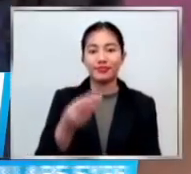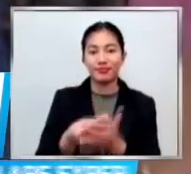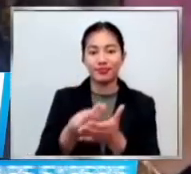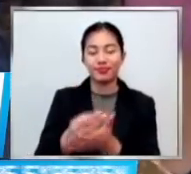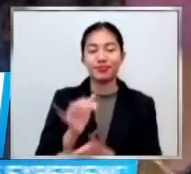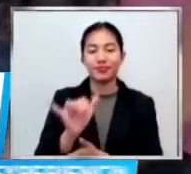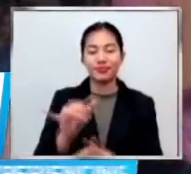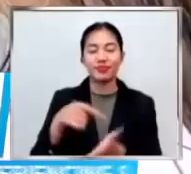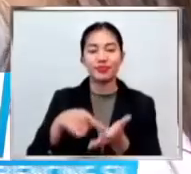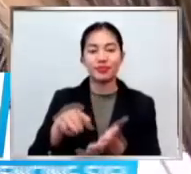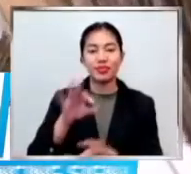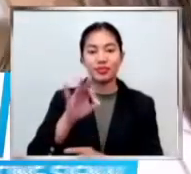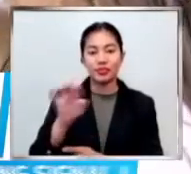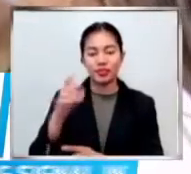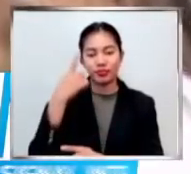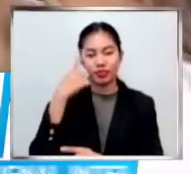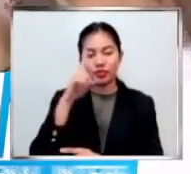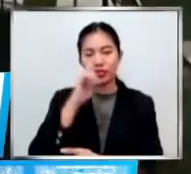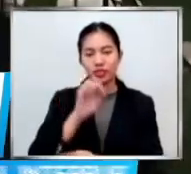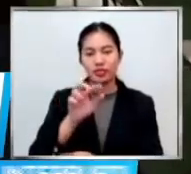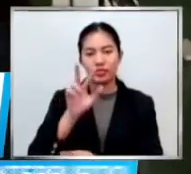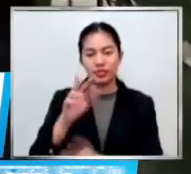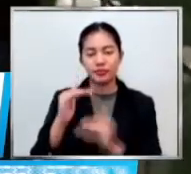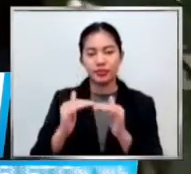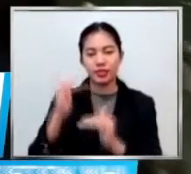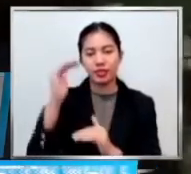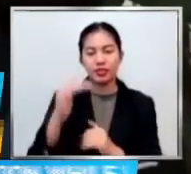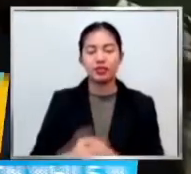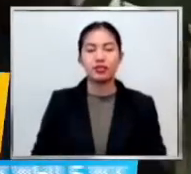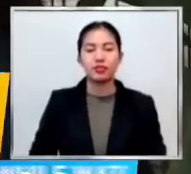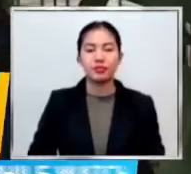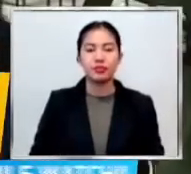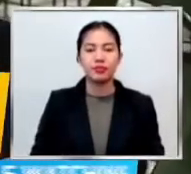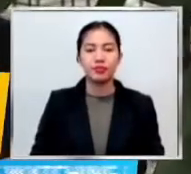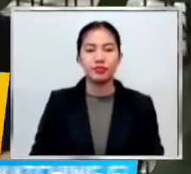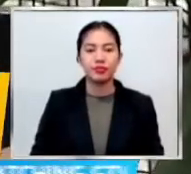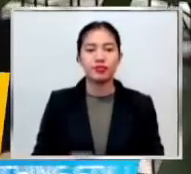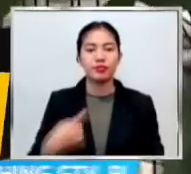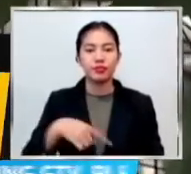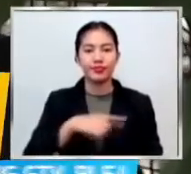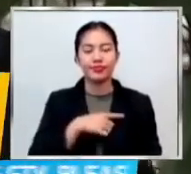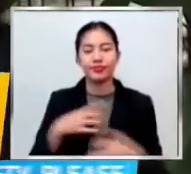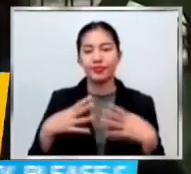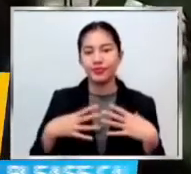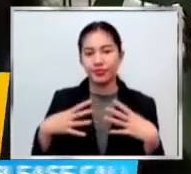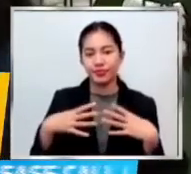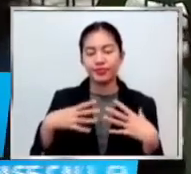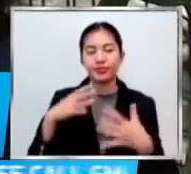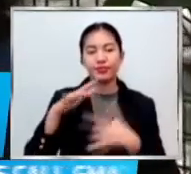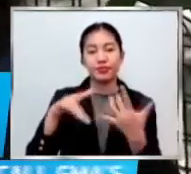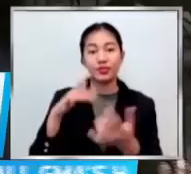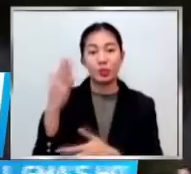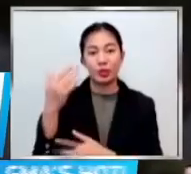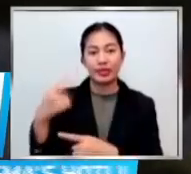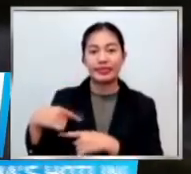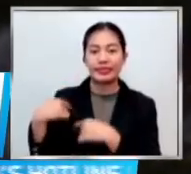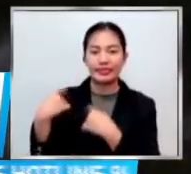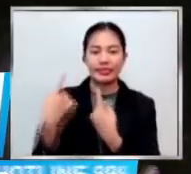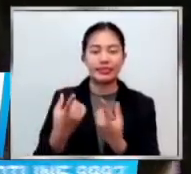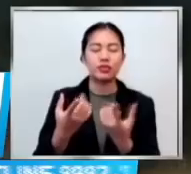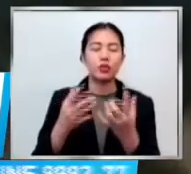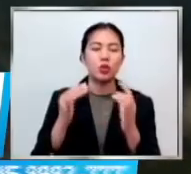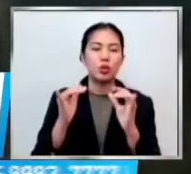sa mga 3 taong gulang pataas. Para may pasyal namin yung anak namin kasi matagal na nag-stay sa bahay.